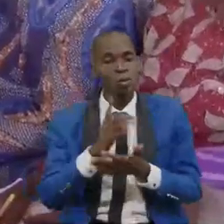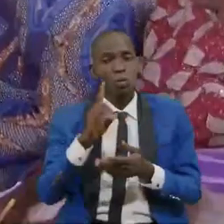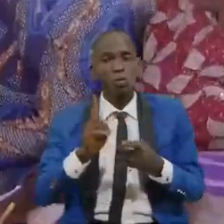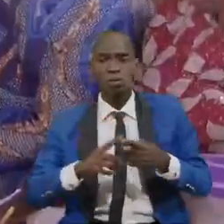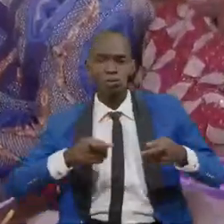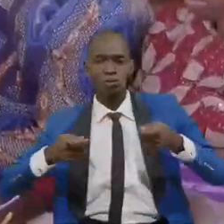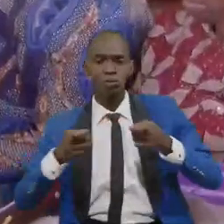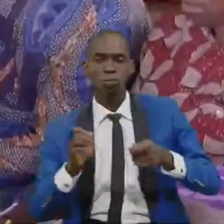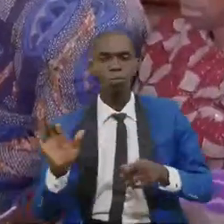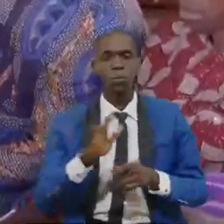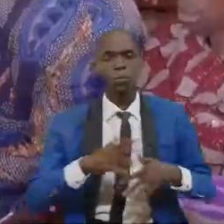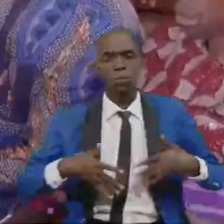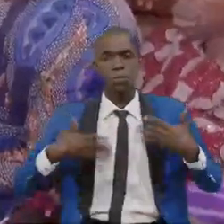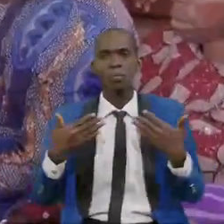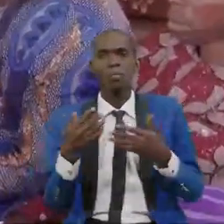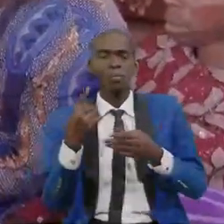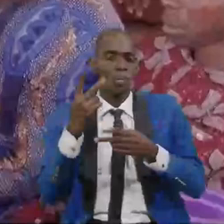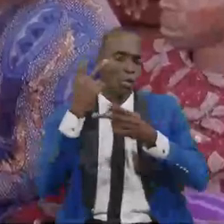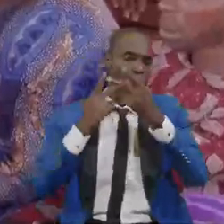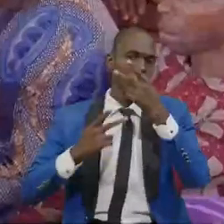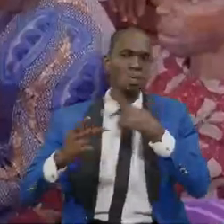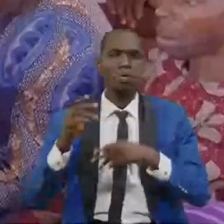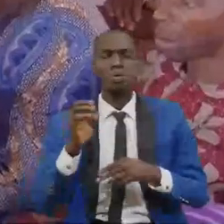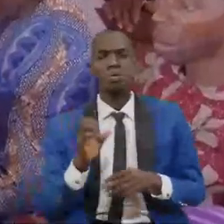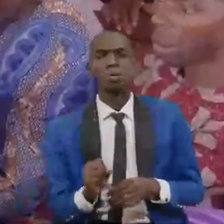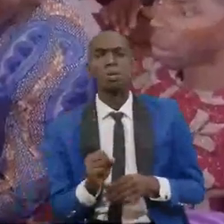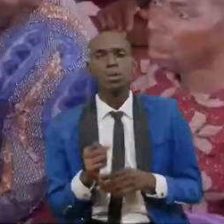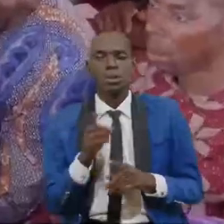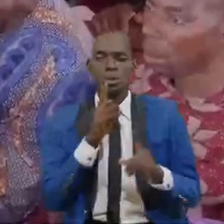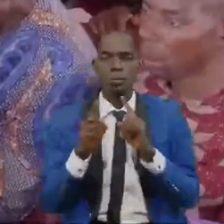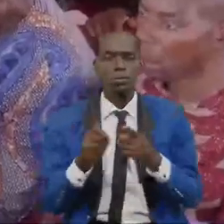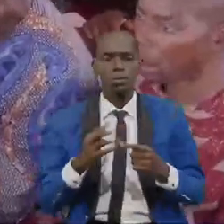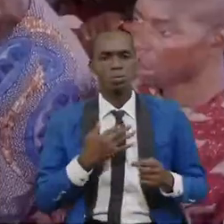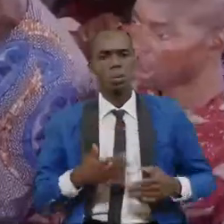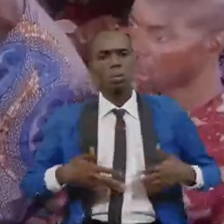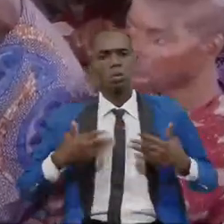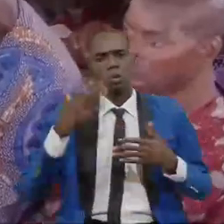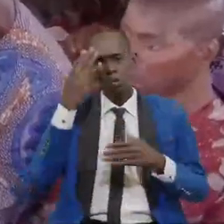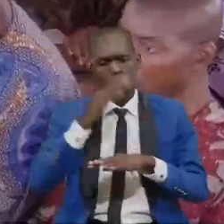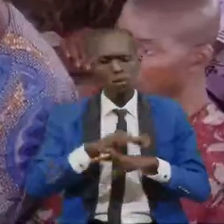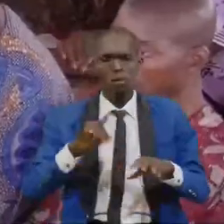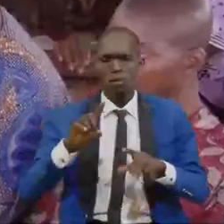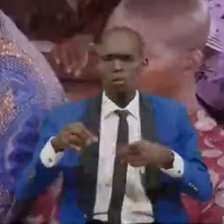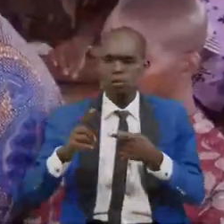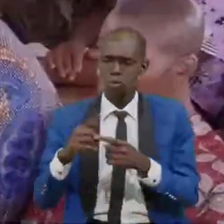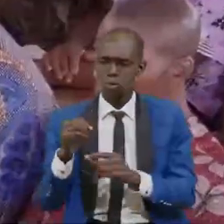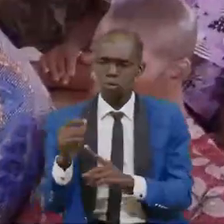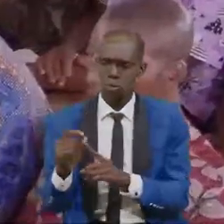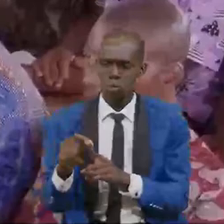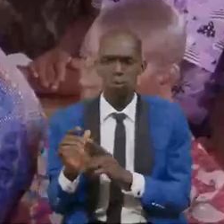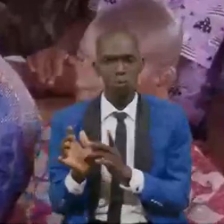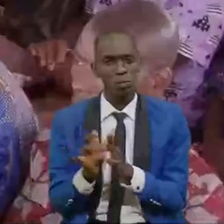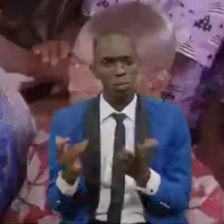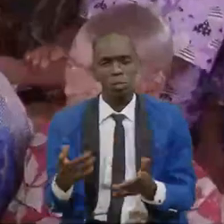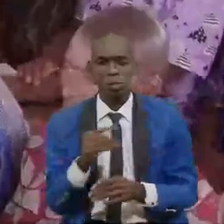contrôle leur vie. Par la prophétie, par ma vie. Pourquoi ne pas aller dans la parole pour que